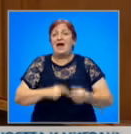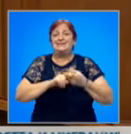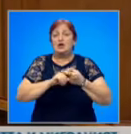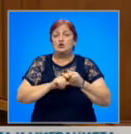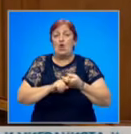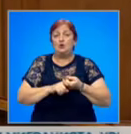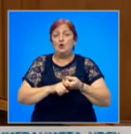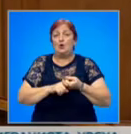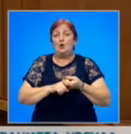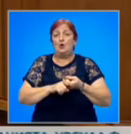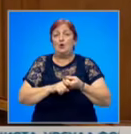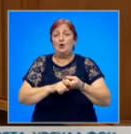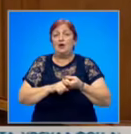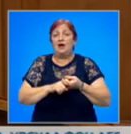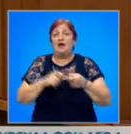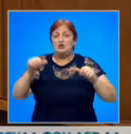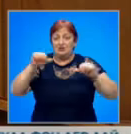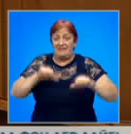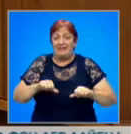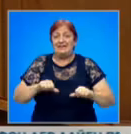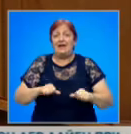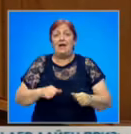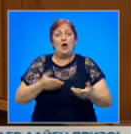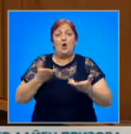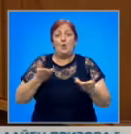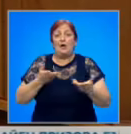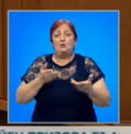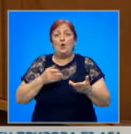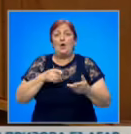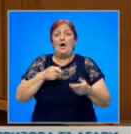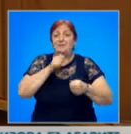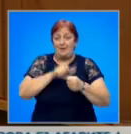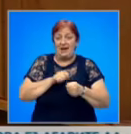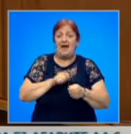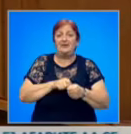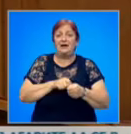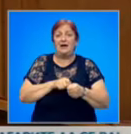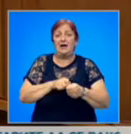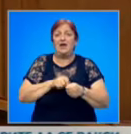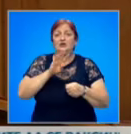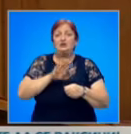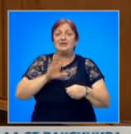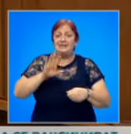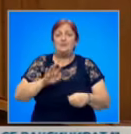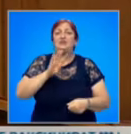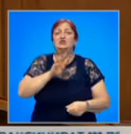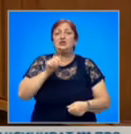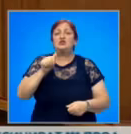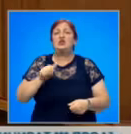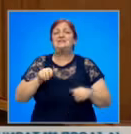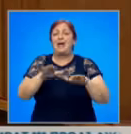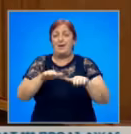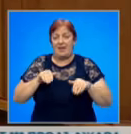защото щетите, които нанесоха и 45-я, и